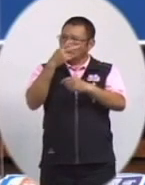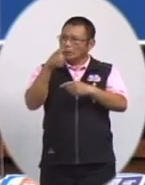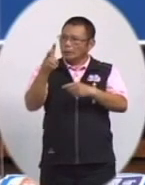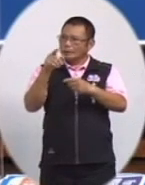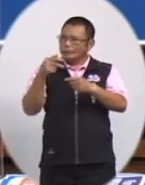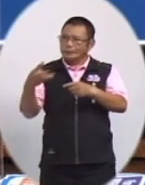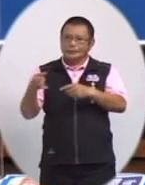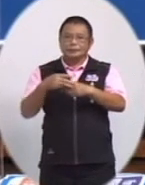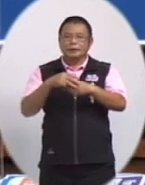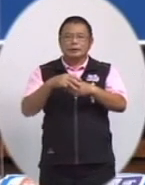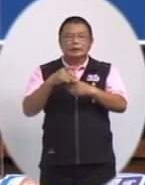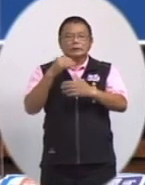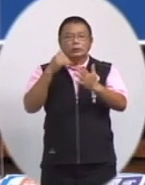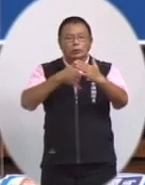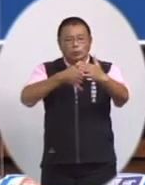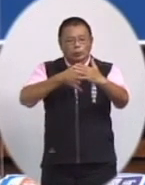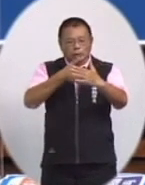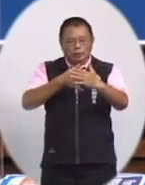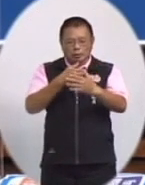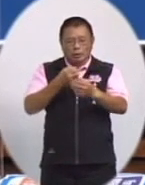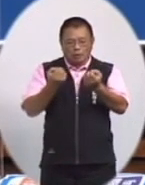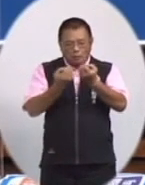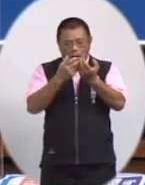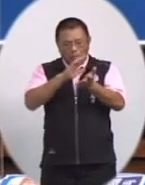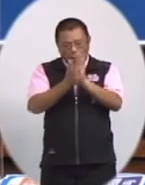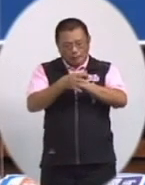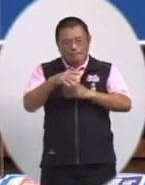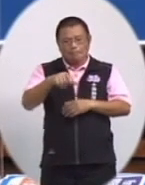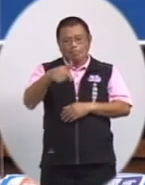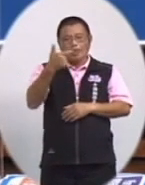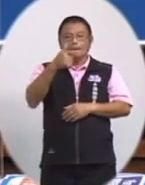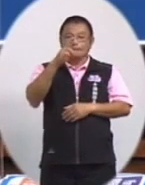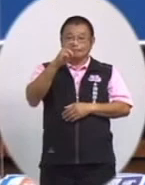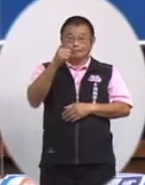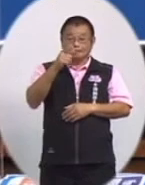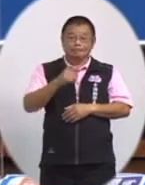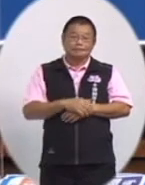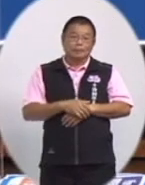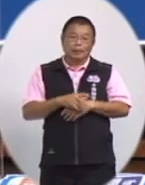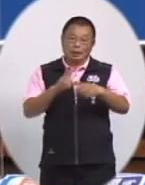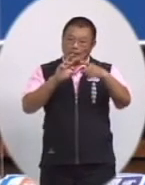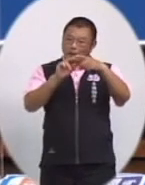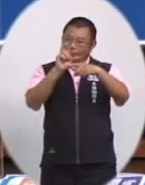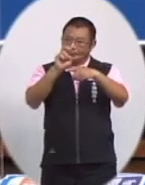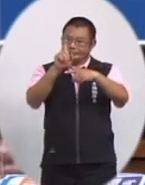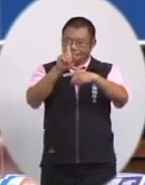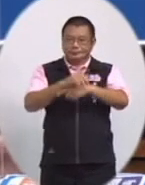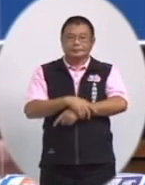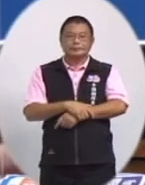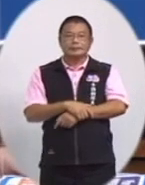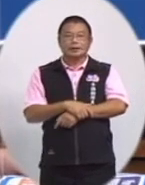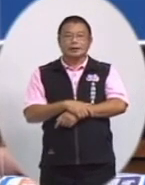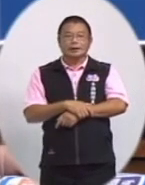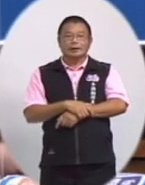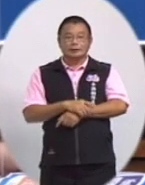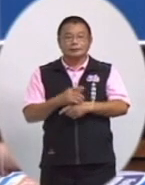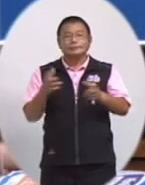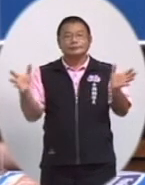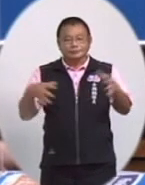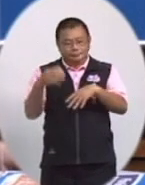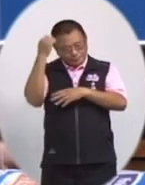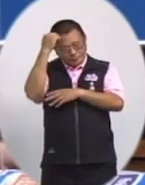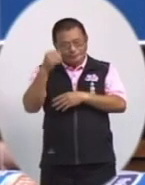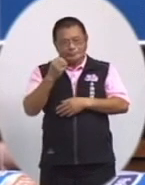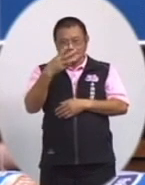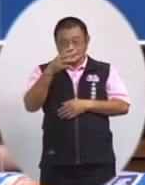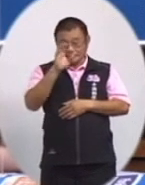家隔离居家检疫期间来发病的有621人哦，占 21%。那同户确诊者有